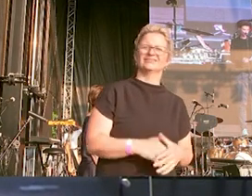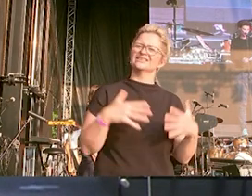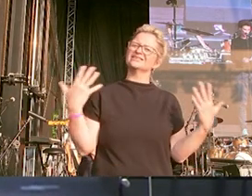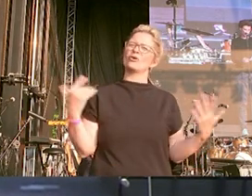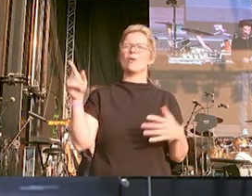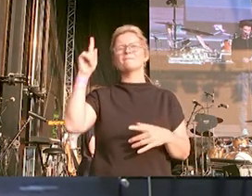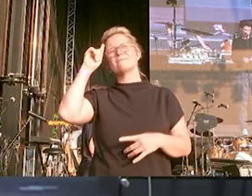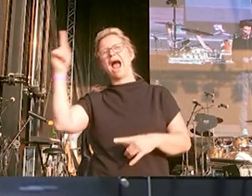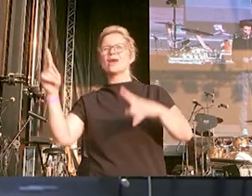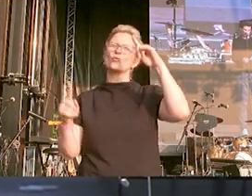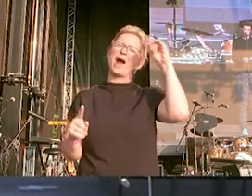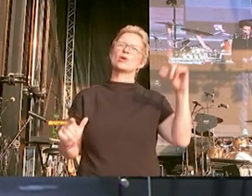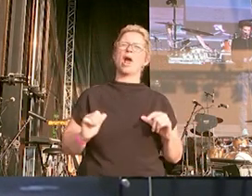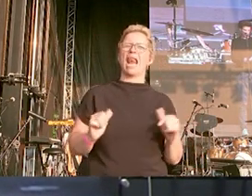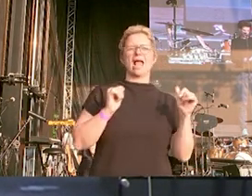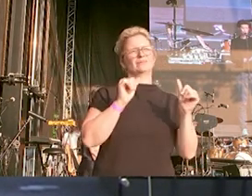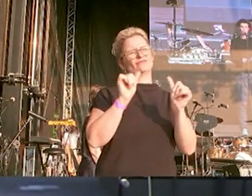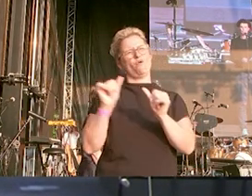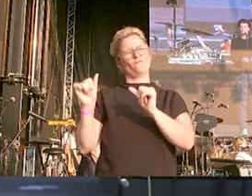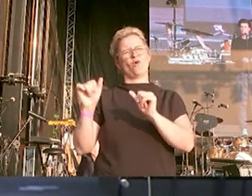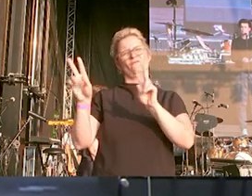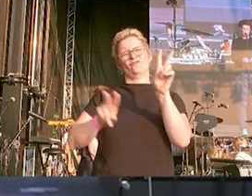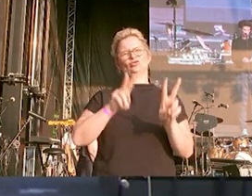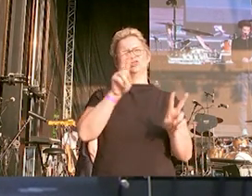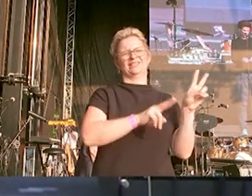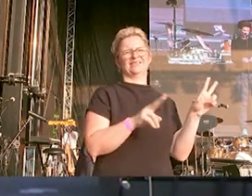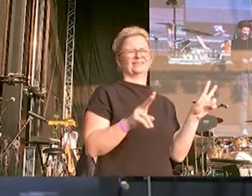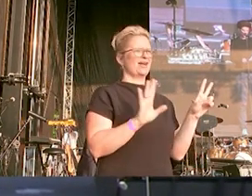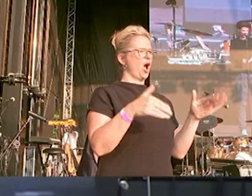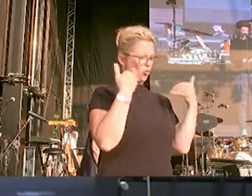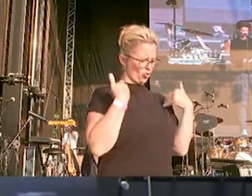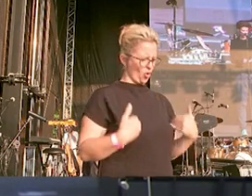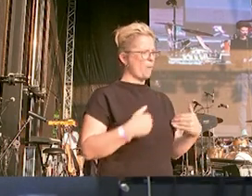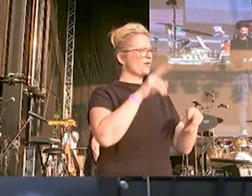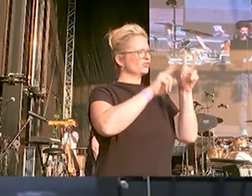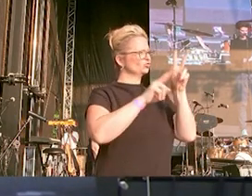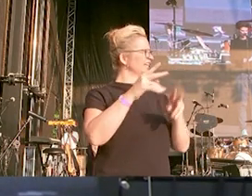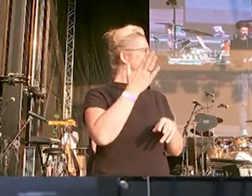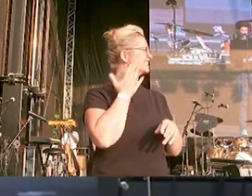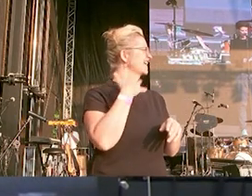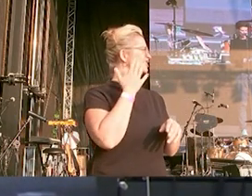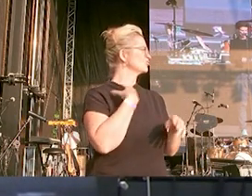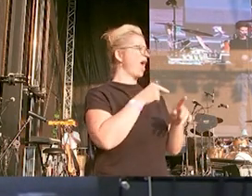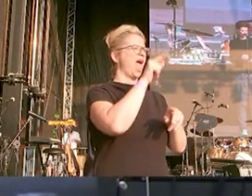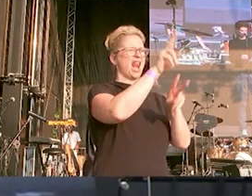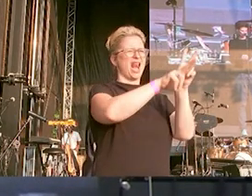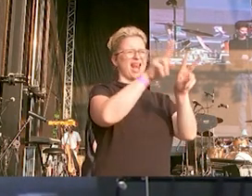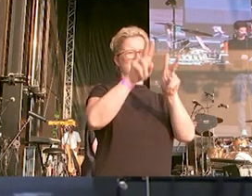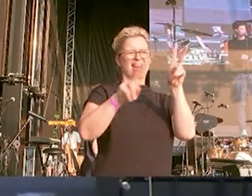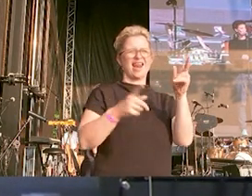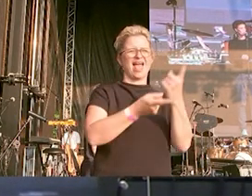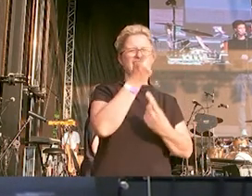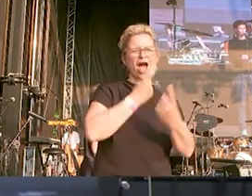der Überzeugungen und Lebensformen, die Unterschiede in den Körperlichkeiten oder Sexualitäten, den